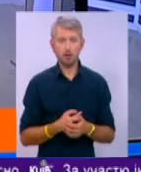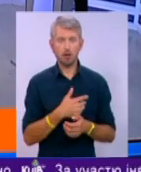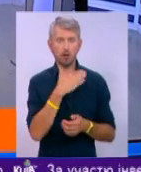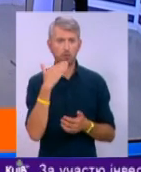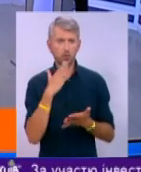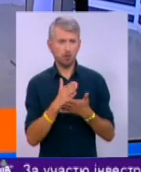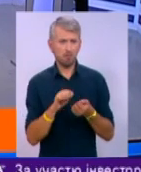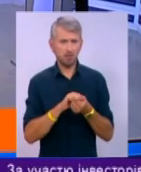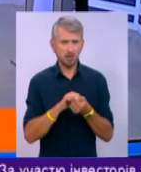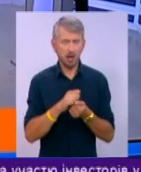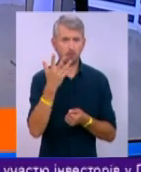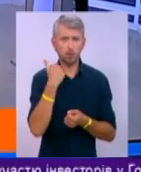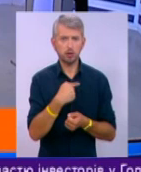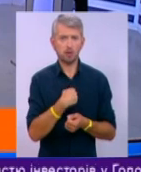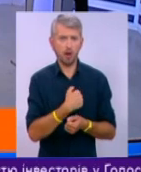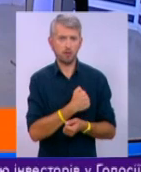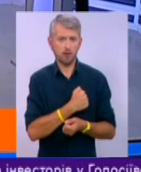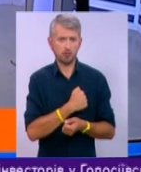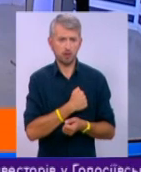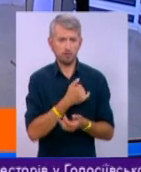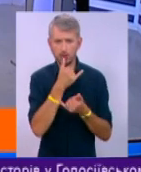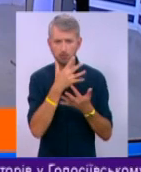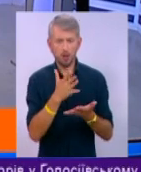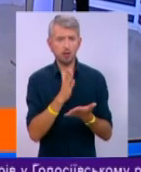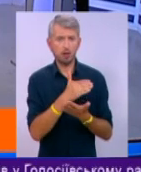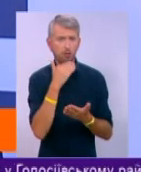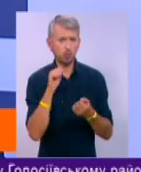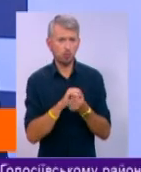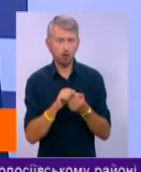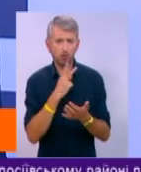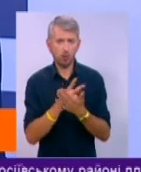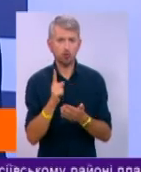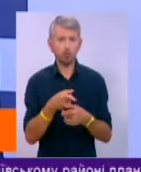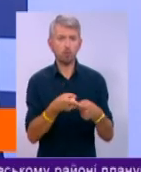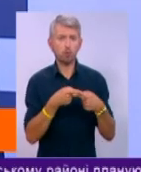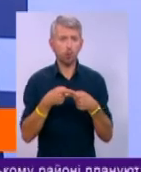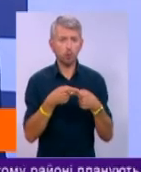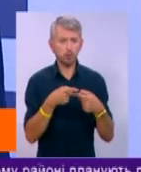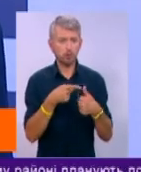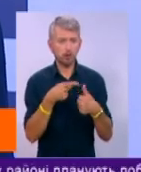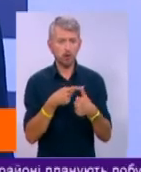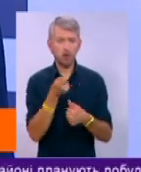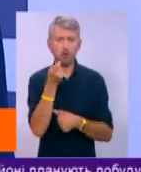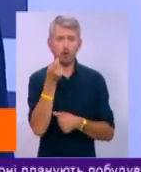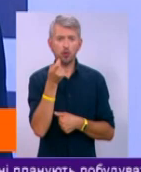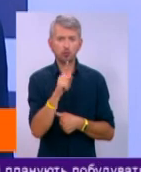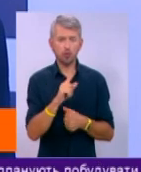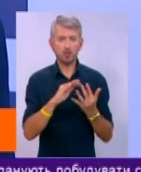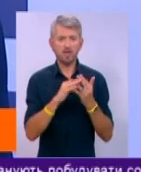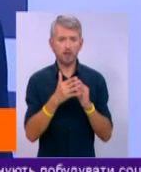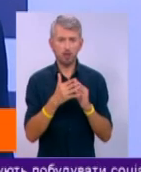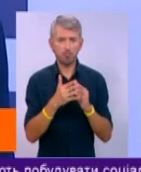є матеріалів, коли я, на жаль, не змістив. Багато є матеріалів, які показують, що в Білорусі жодна ферма